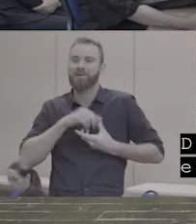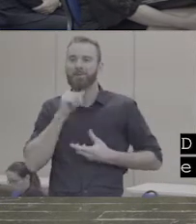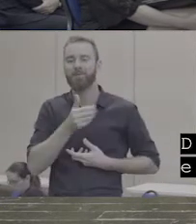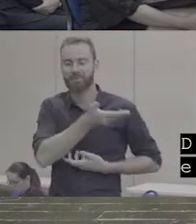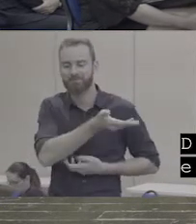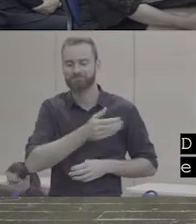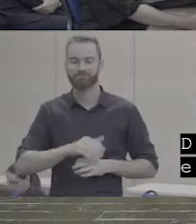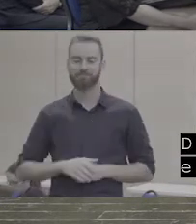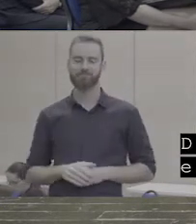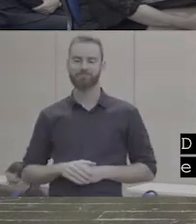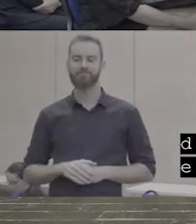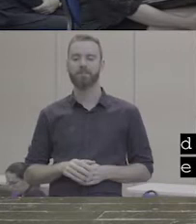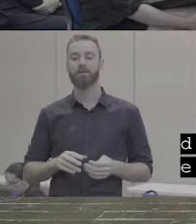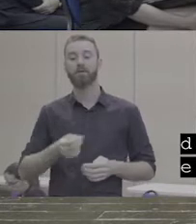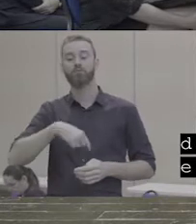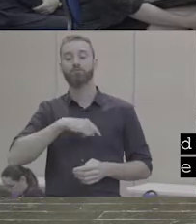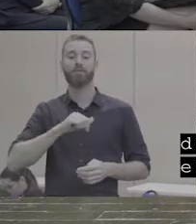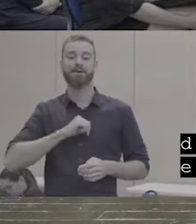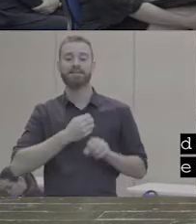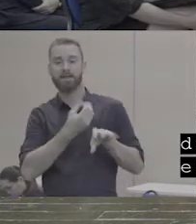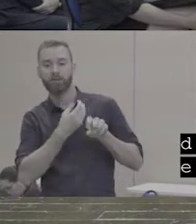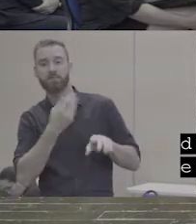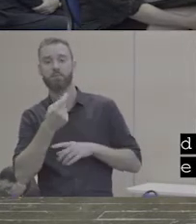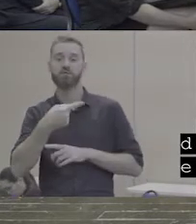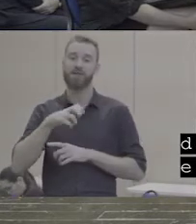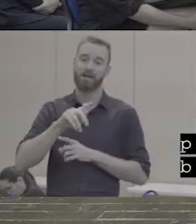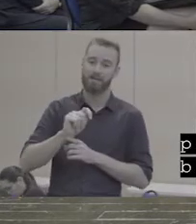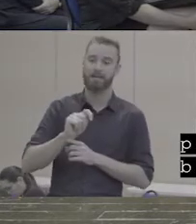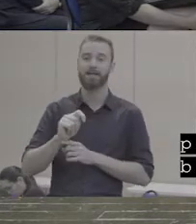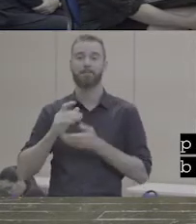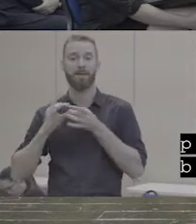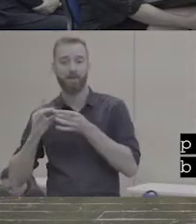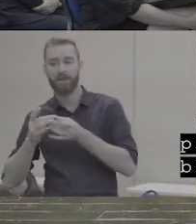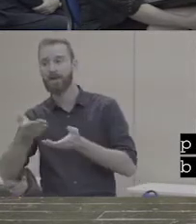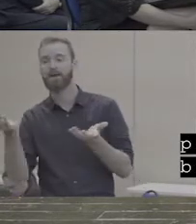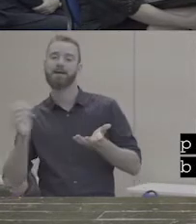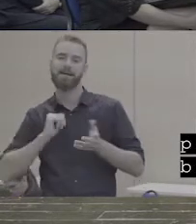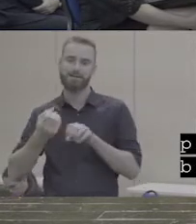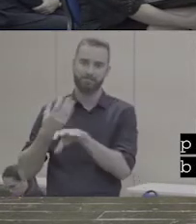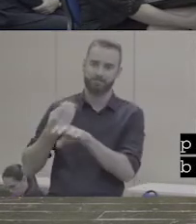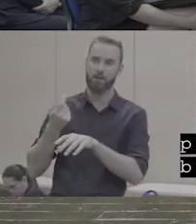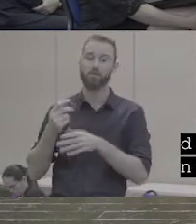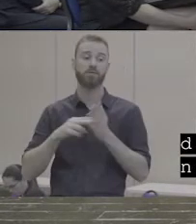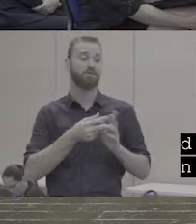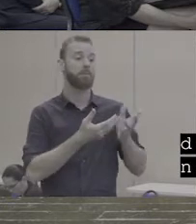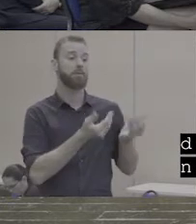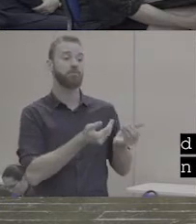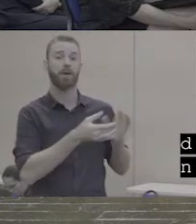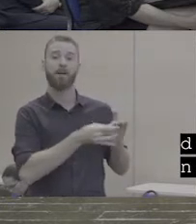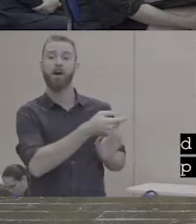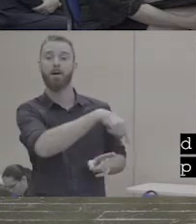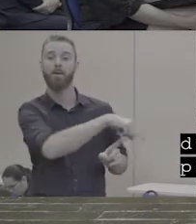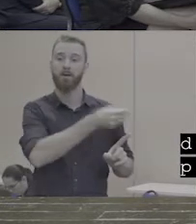D'une façon ou d'une autre, on essaie toujours de faire de la rétroaction entre les GRT, avec nos partenaires, puis tout ça. Au niveau des besoins de nos membres